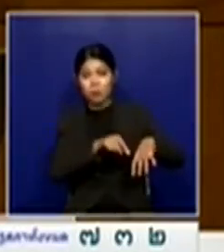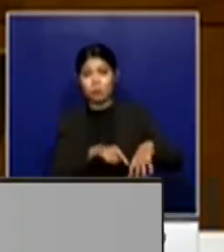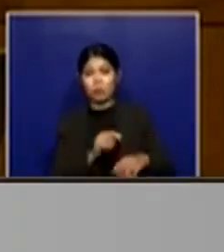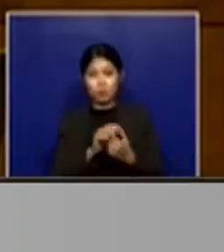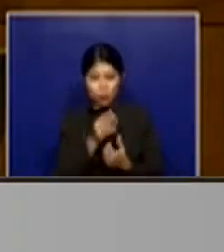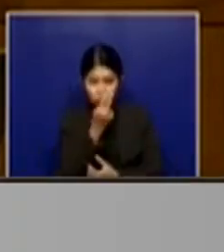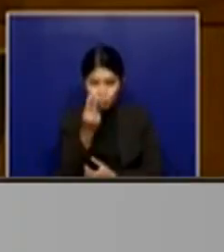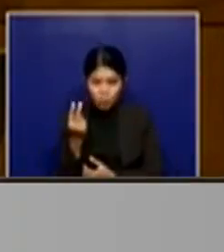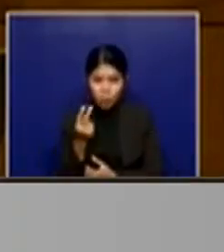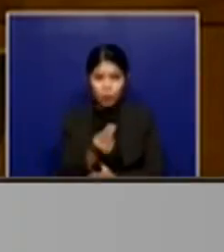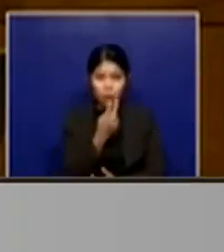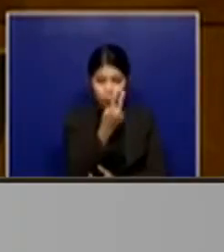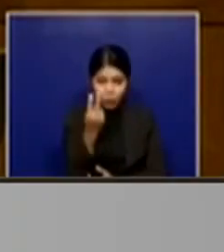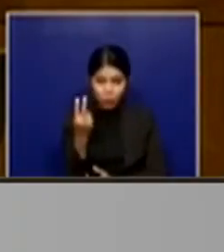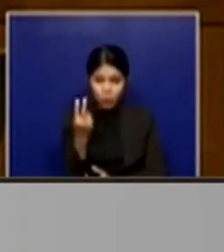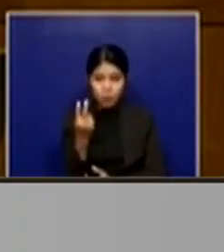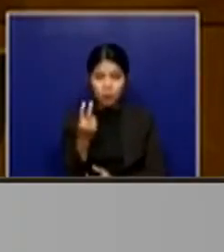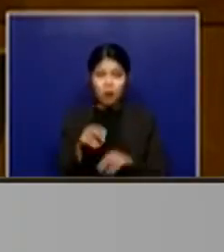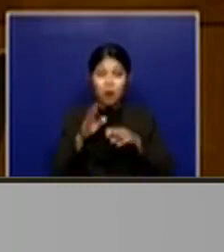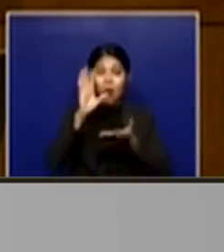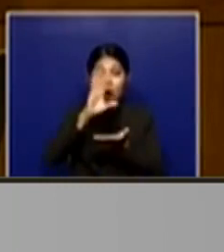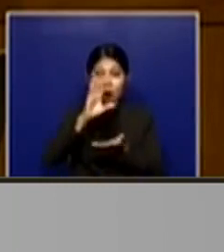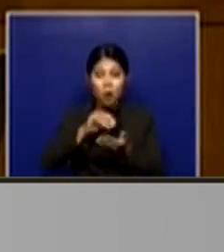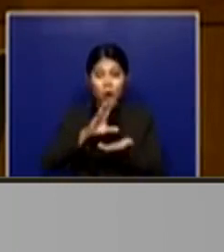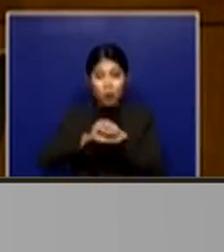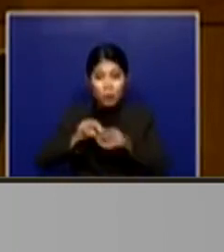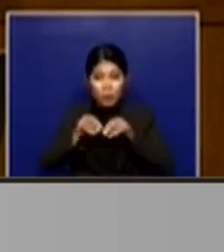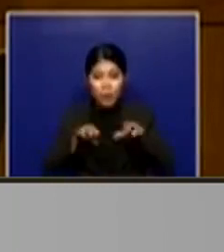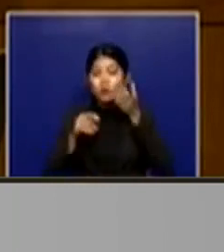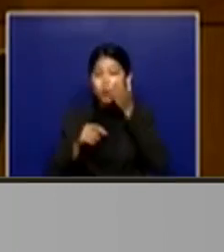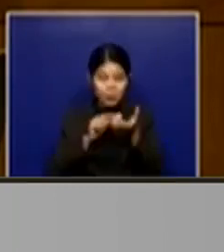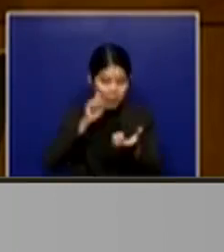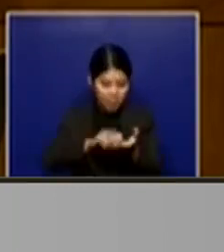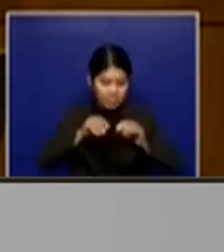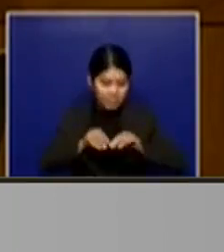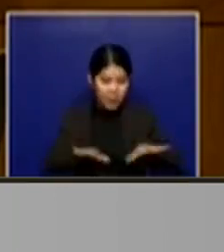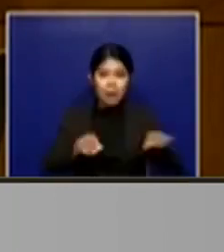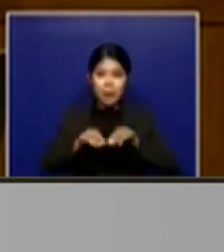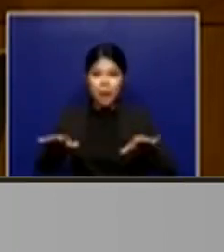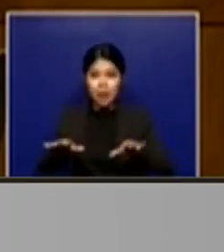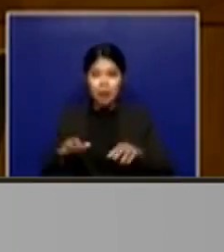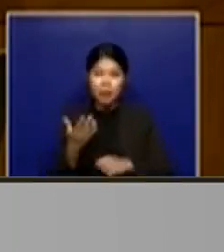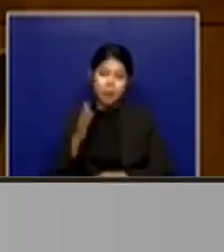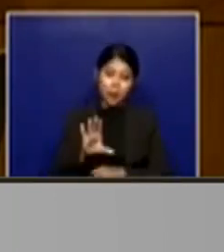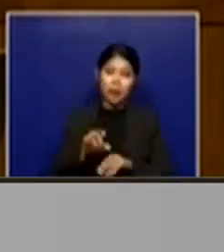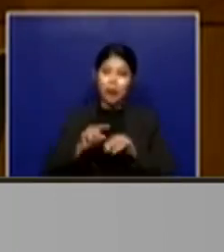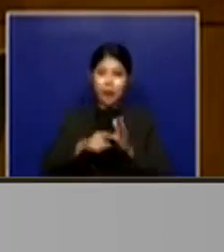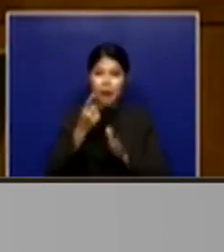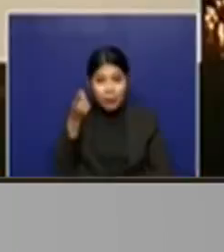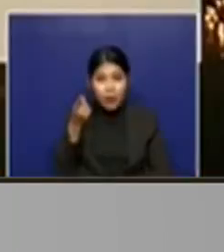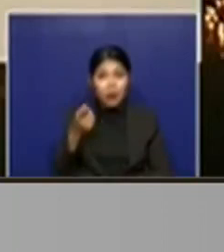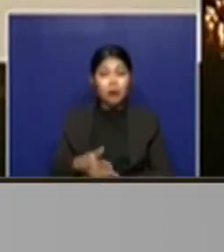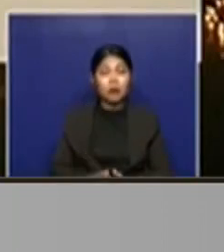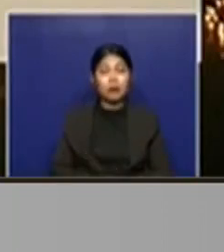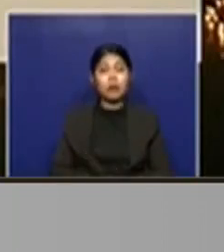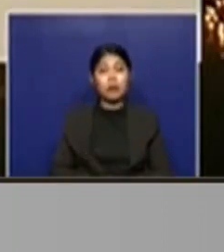ตายข้อเสนอให้ลาออกก็น่าจะได้ค่ะและยังสะท้อนมุมมองด้วยว่ารัฐบาลเห็นว่ามีความพยายามจะดึงต่างชาติเข้ามาแทรกแ